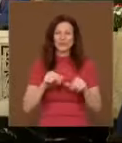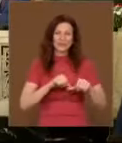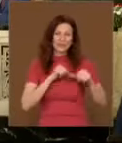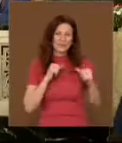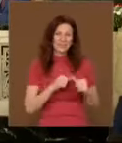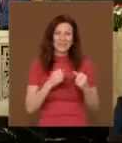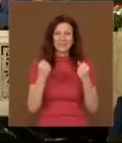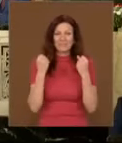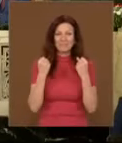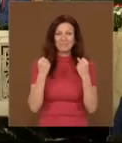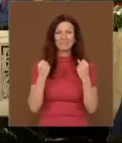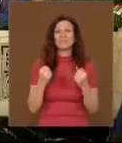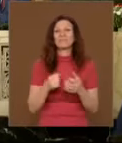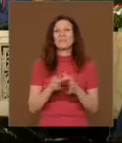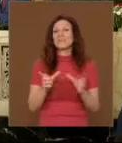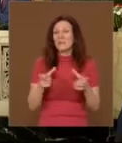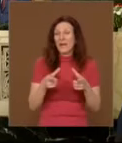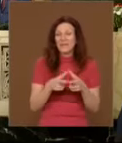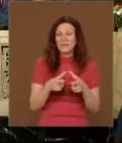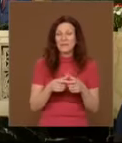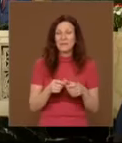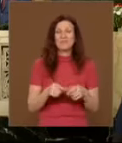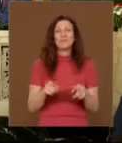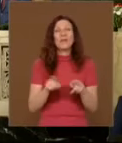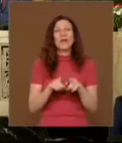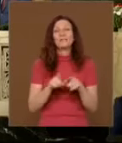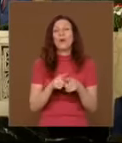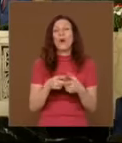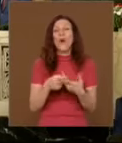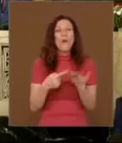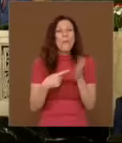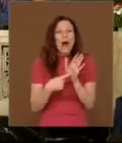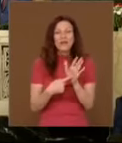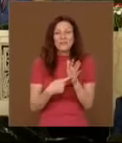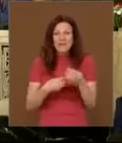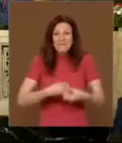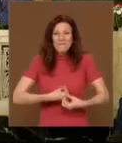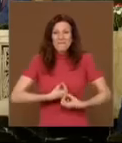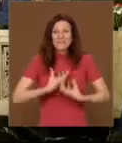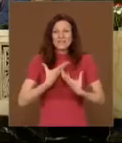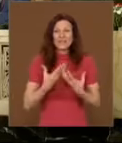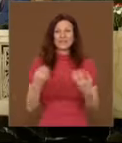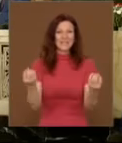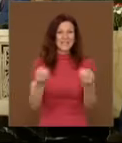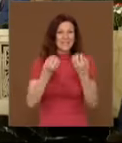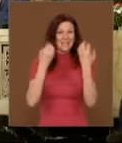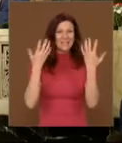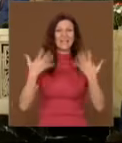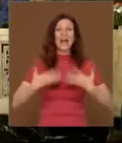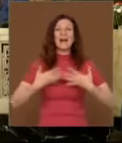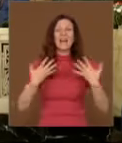техния дом, на техните семейства и като израз на вътрешната светлина, на радостта